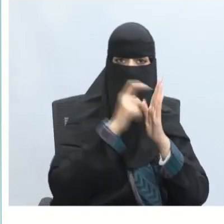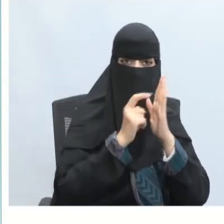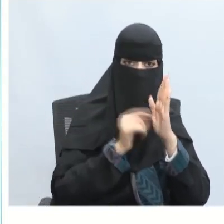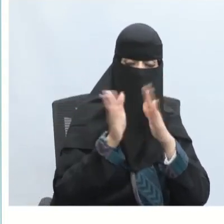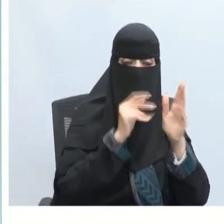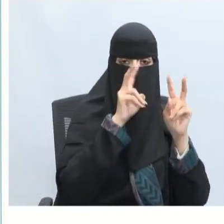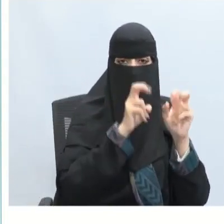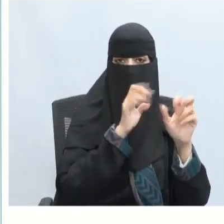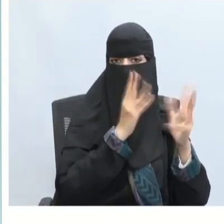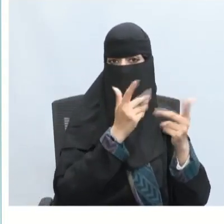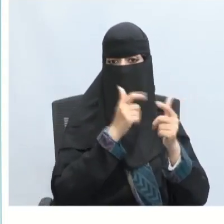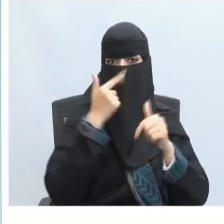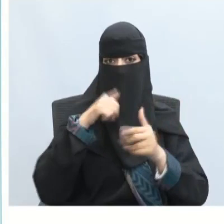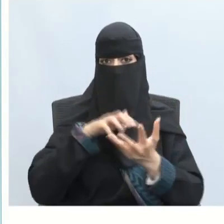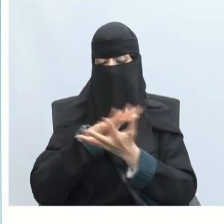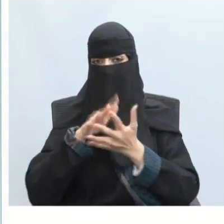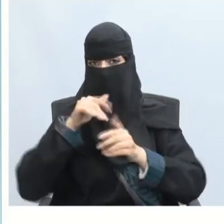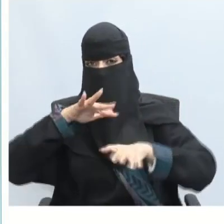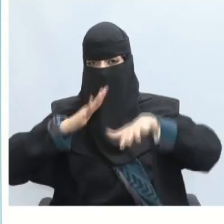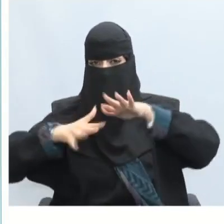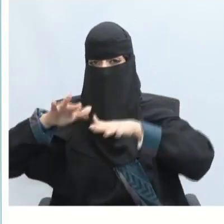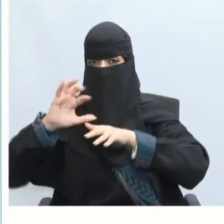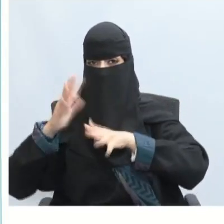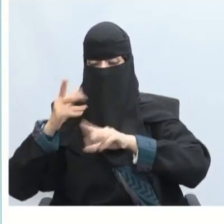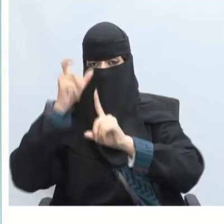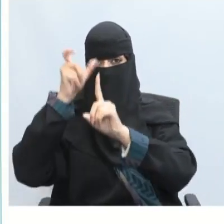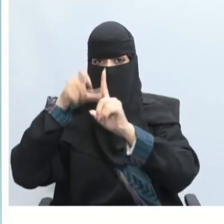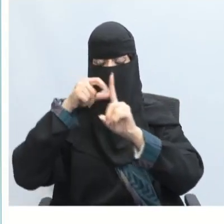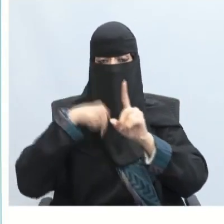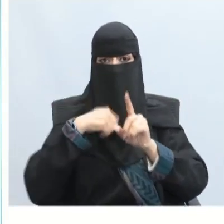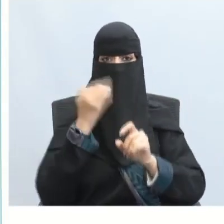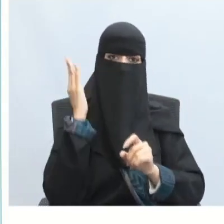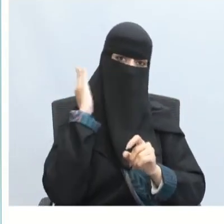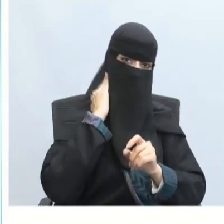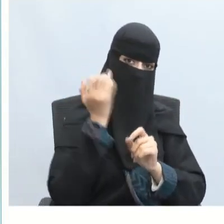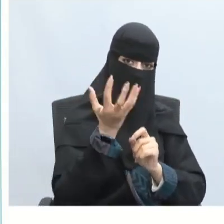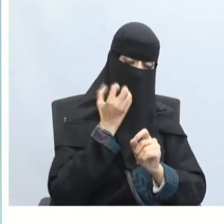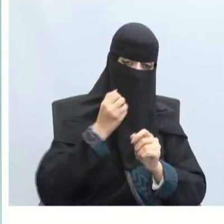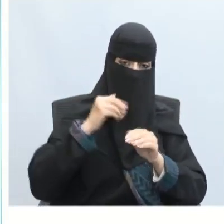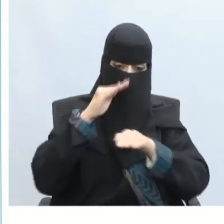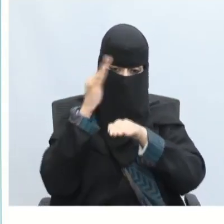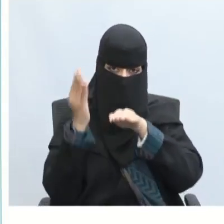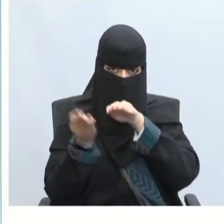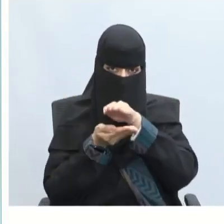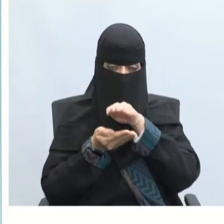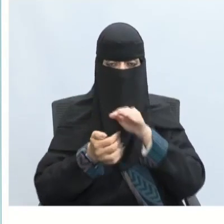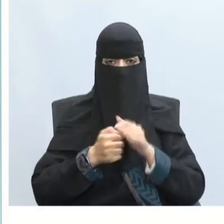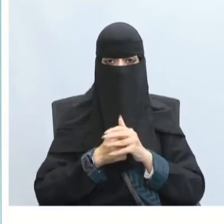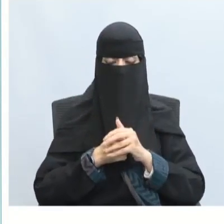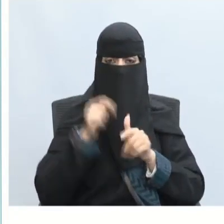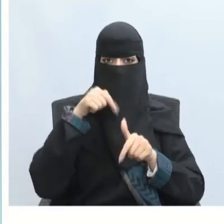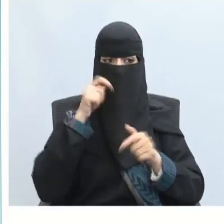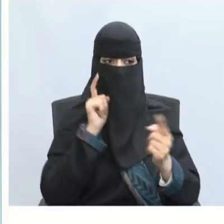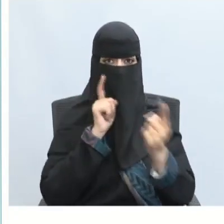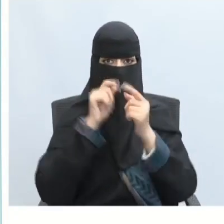والعلاج من المشكله اخلال بعض الاشخاص بالامانه واخذ الرشوه